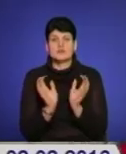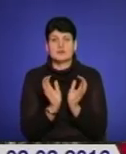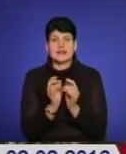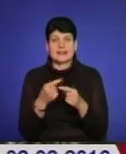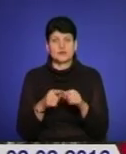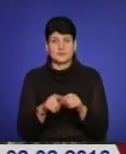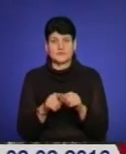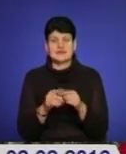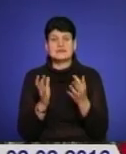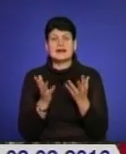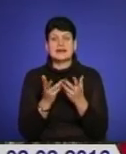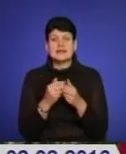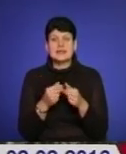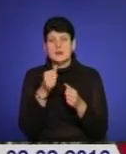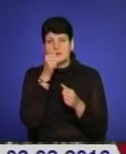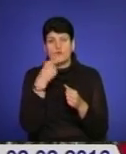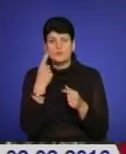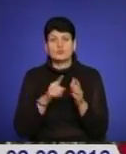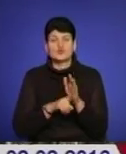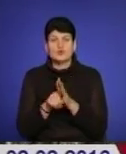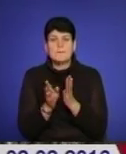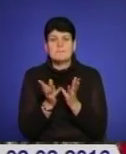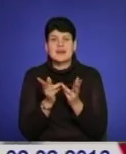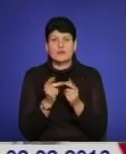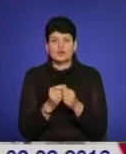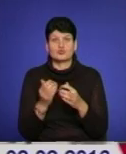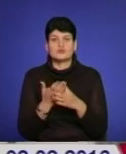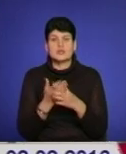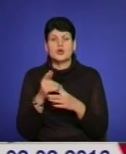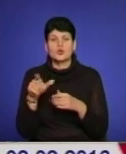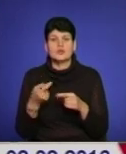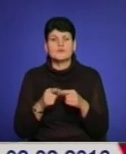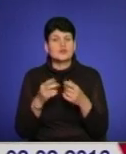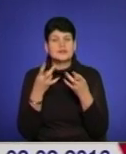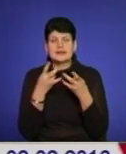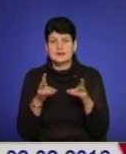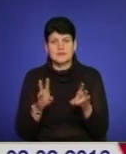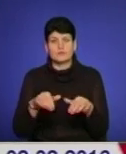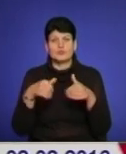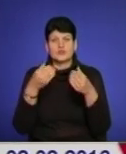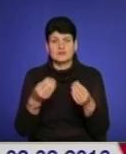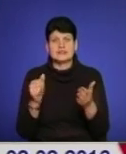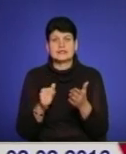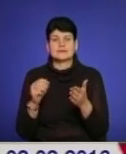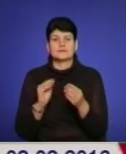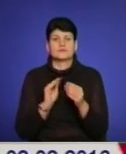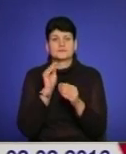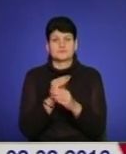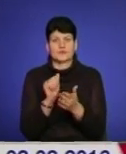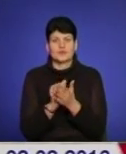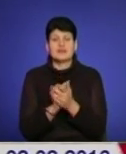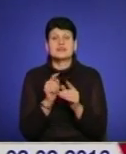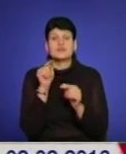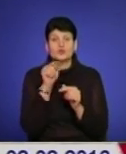технології. За кілька місяців в області почнуть перерахунок субсидії. Людям для цього не потрібно подавати додаткові документи. Лише у